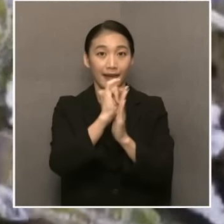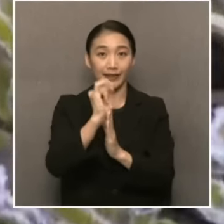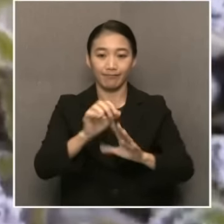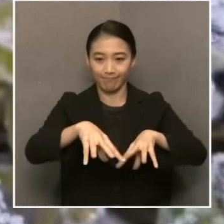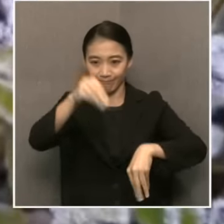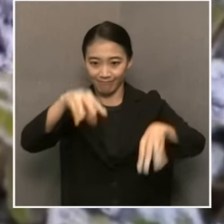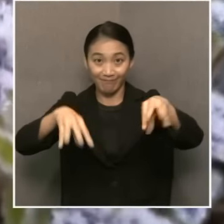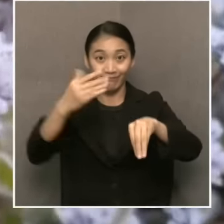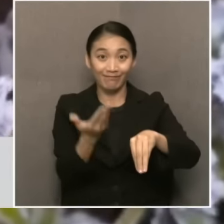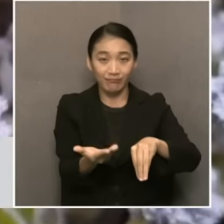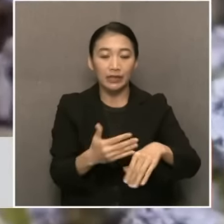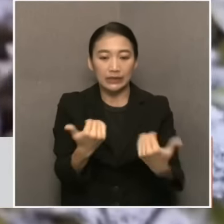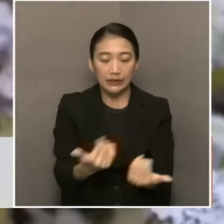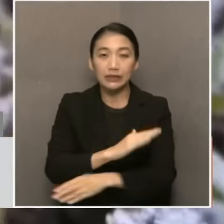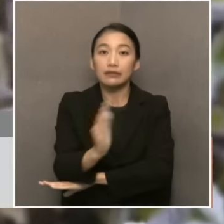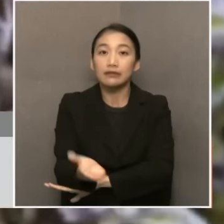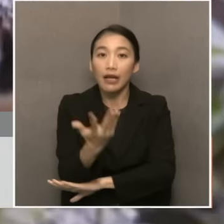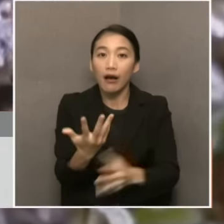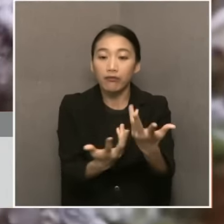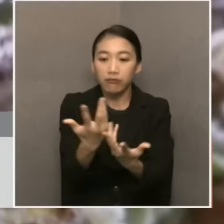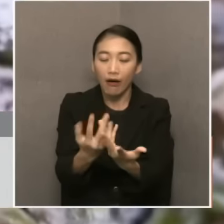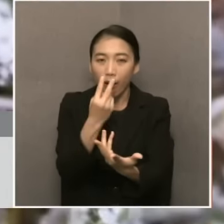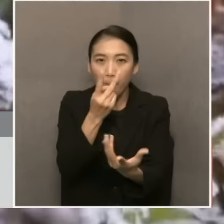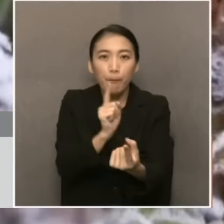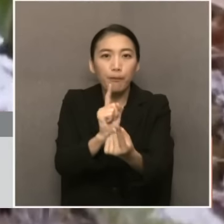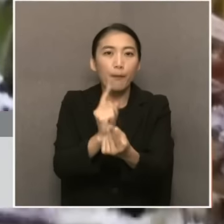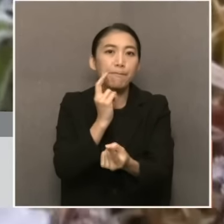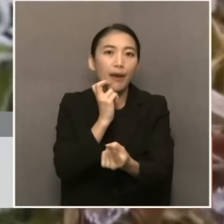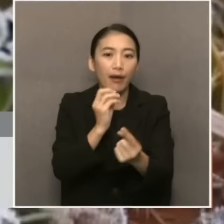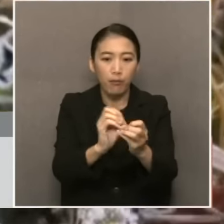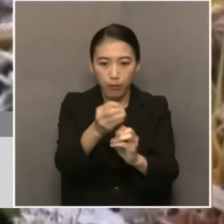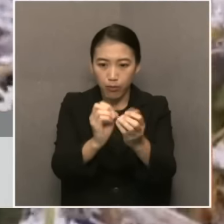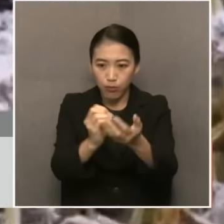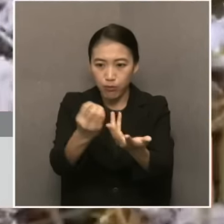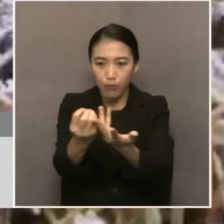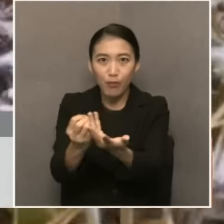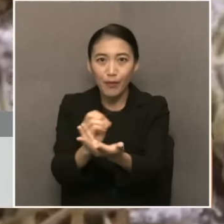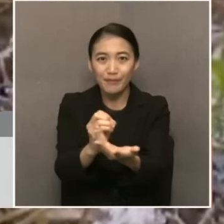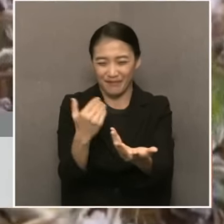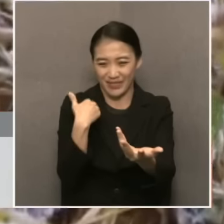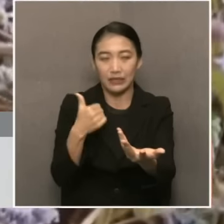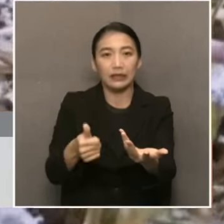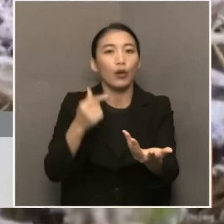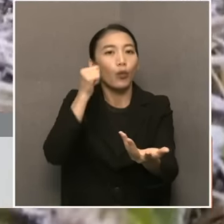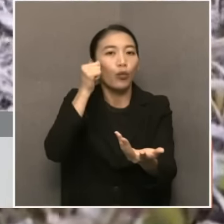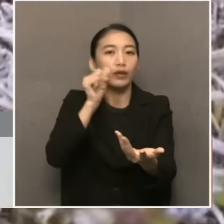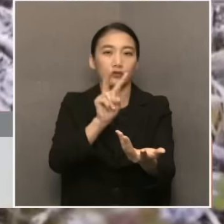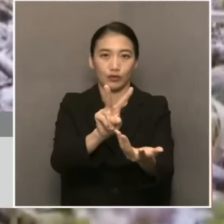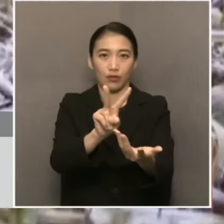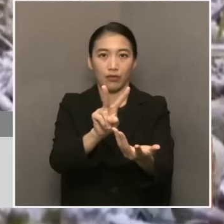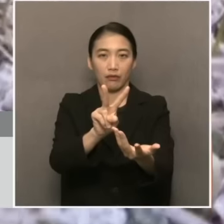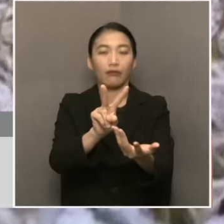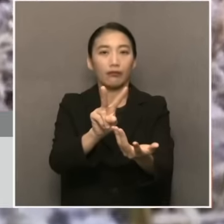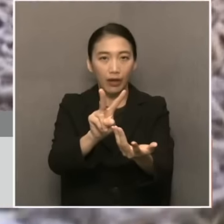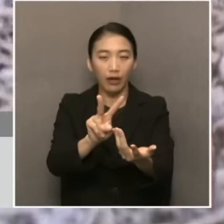ากฏการณ์น้ำค้างแข็งหรือเหมยขาบต่อเนื่องเป็นวันที่2ติดต่อกันนะคะแล้วก็นับเป็นครั้งที่13ในรอบ